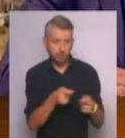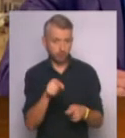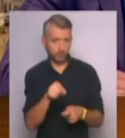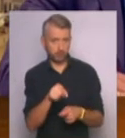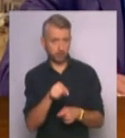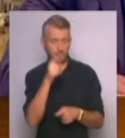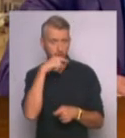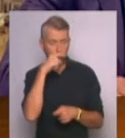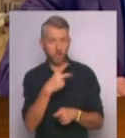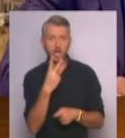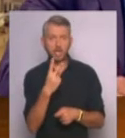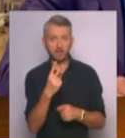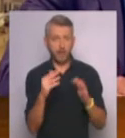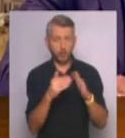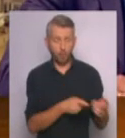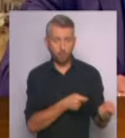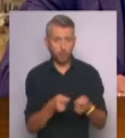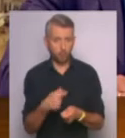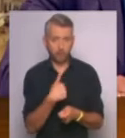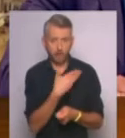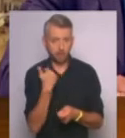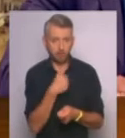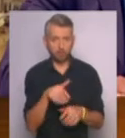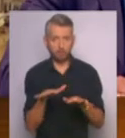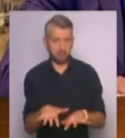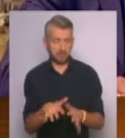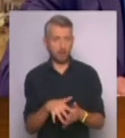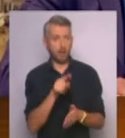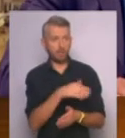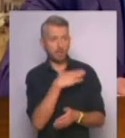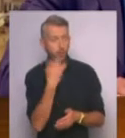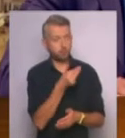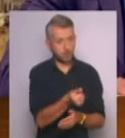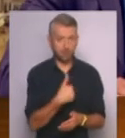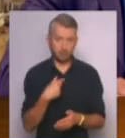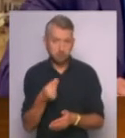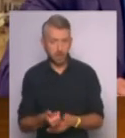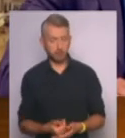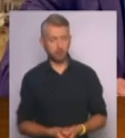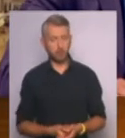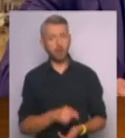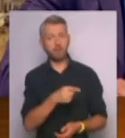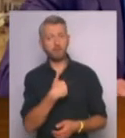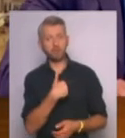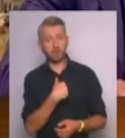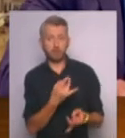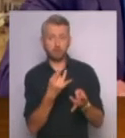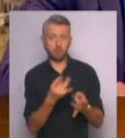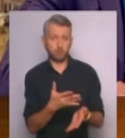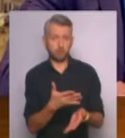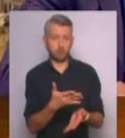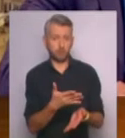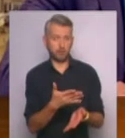дома носить, нам нема куди дівати квартир. А ви не хочете платити, а ми платимо. Він мені просто-напросто